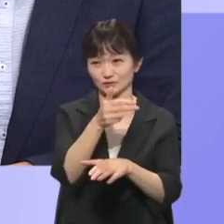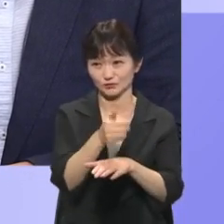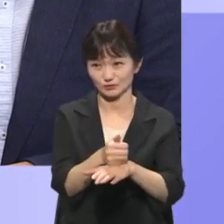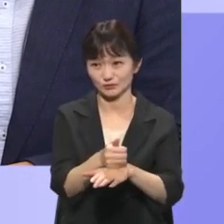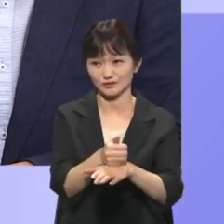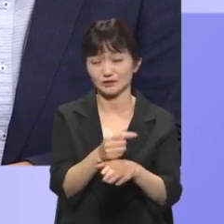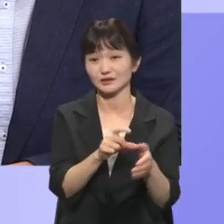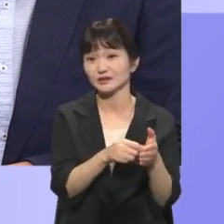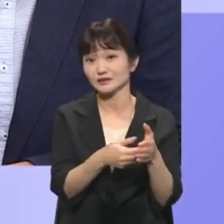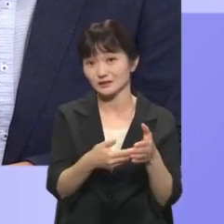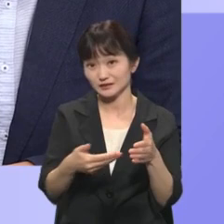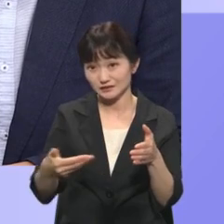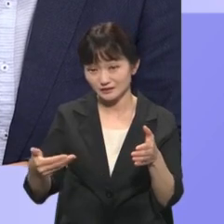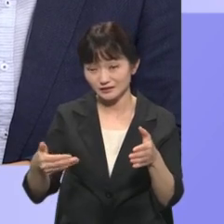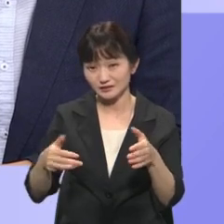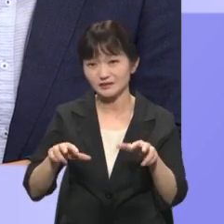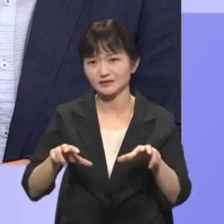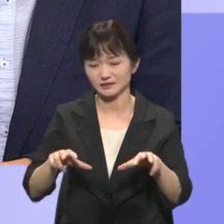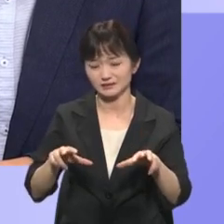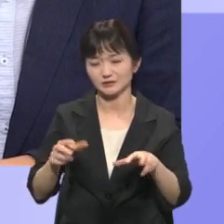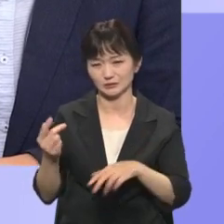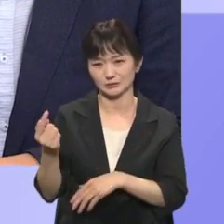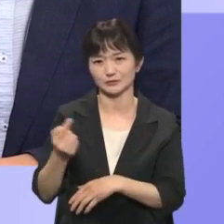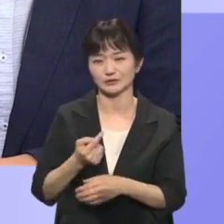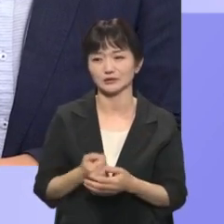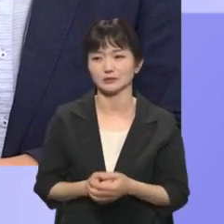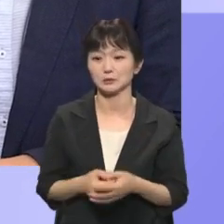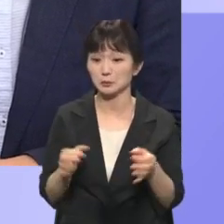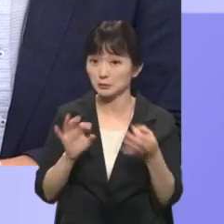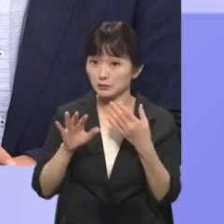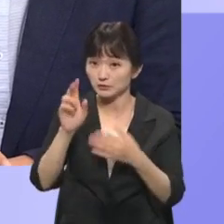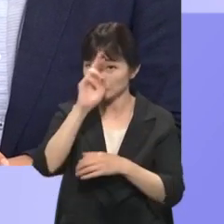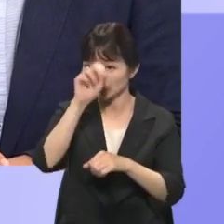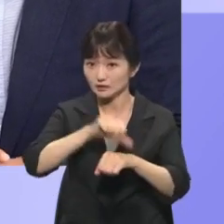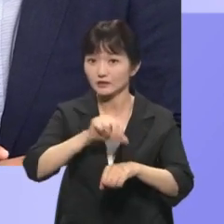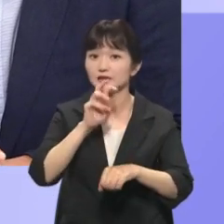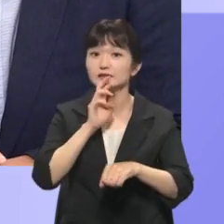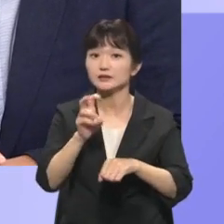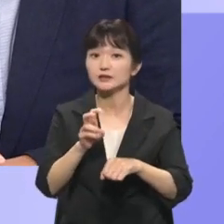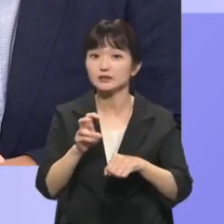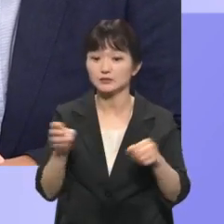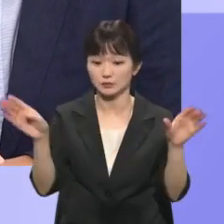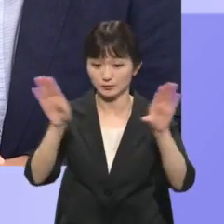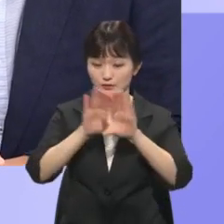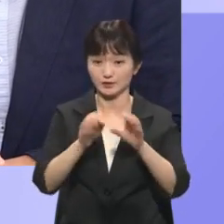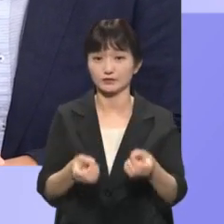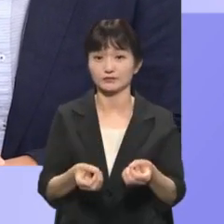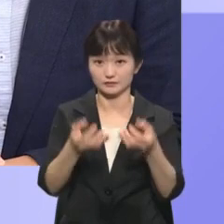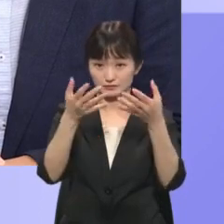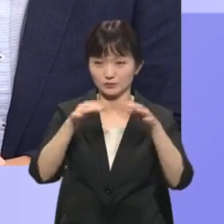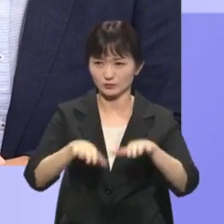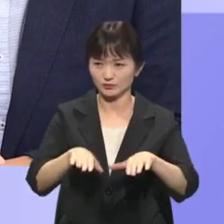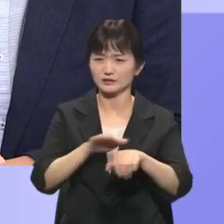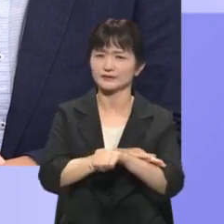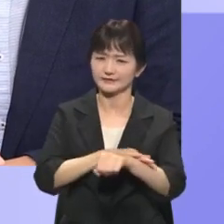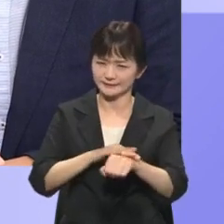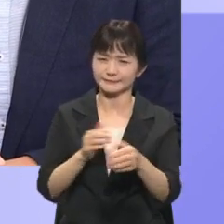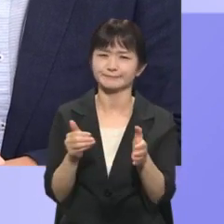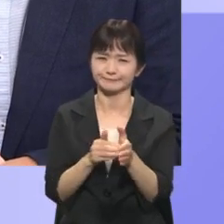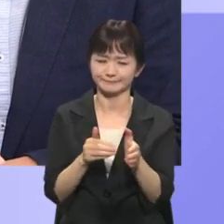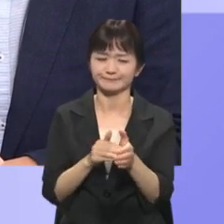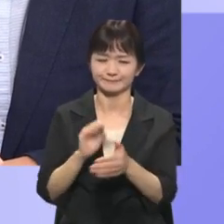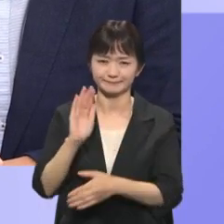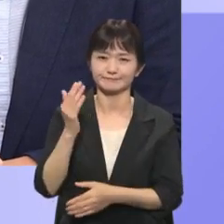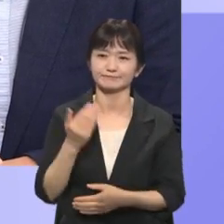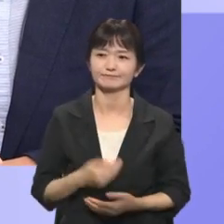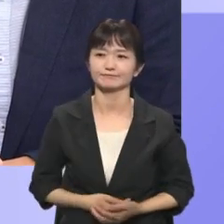결국 시간이 지나서 왔습니다 그래서 이번 주말까지 잠시 후에 5시 30분에 폐형식을 한다고 하니까 오늘까지 잘 마무리를 하긴 해야